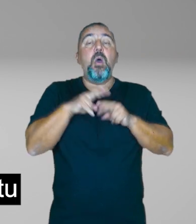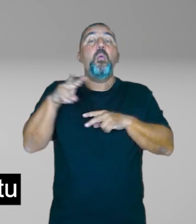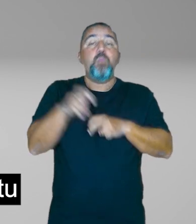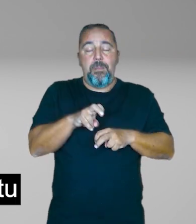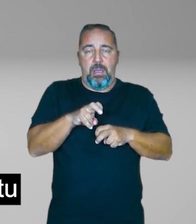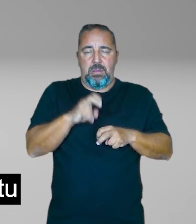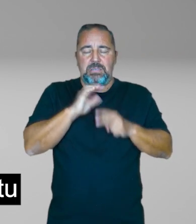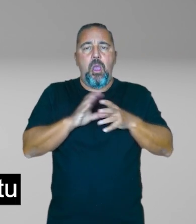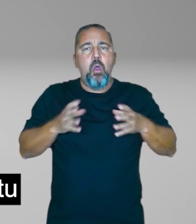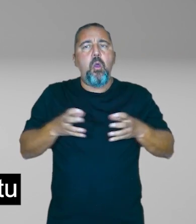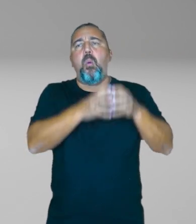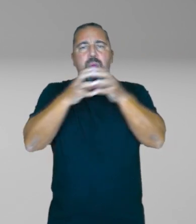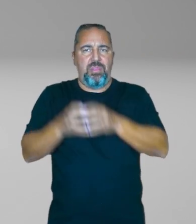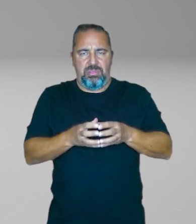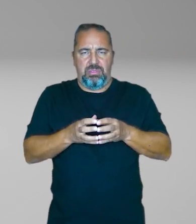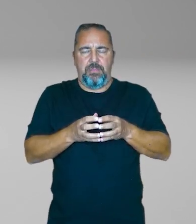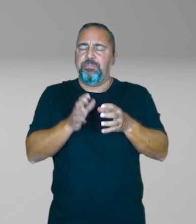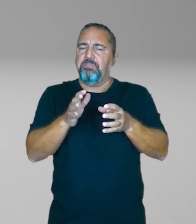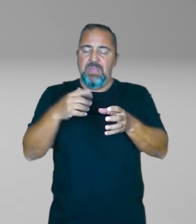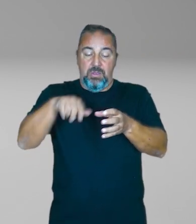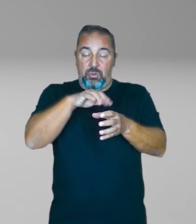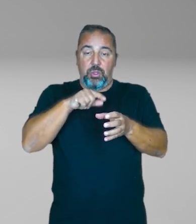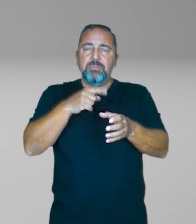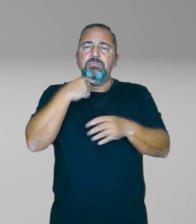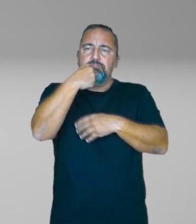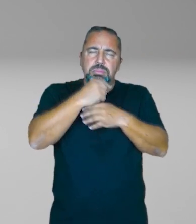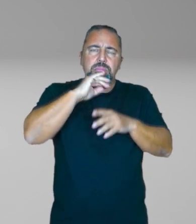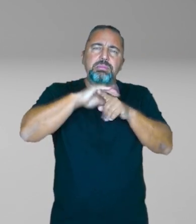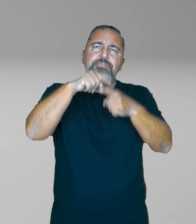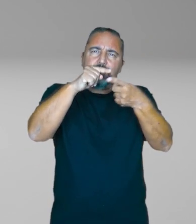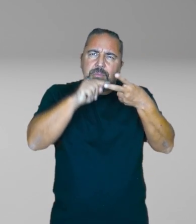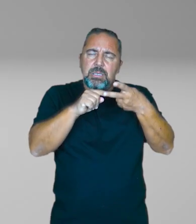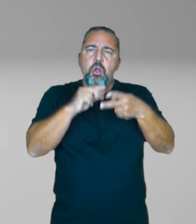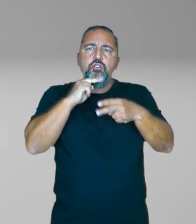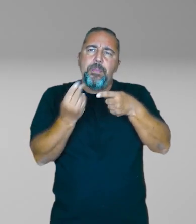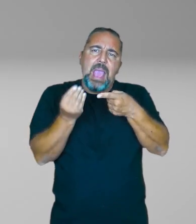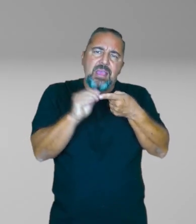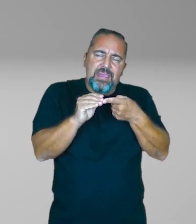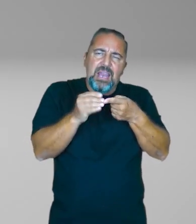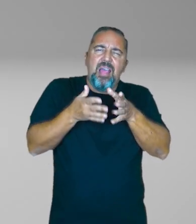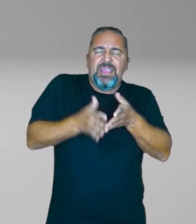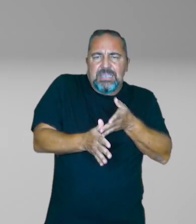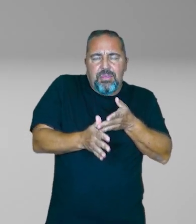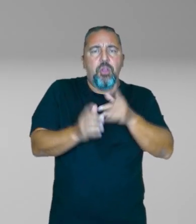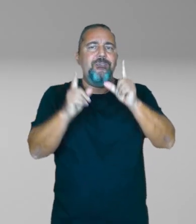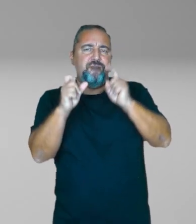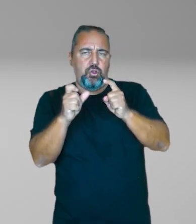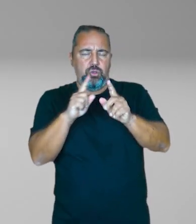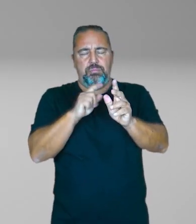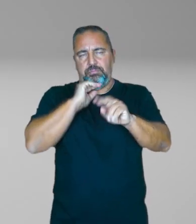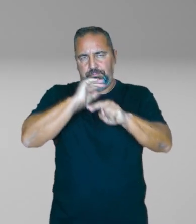sakatu komunidades eta sortu berria, nueva comunidad atalean. Jarrai itzazu, adieraziko